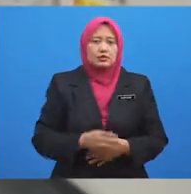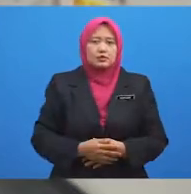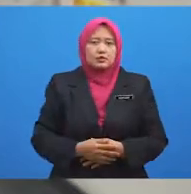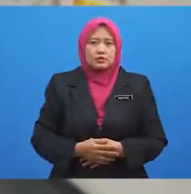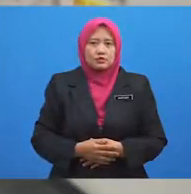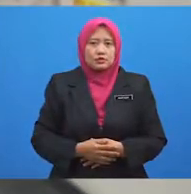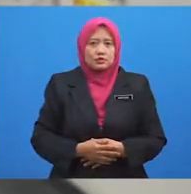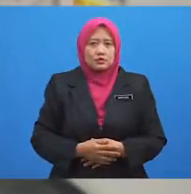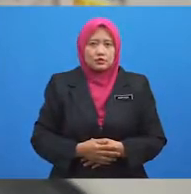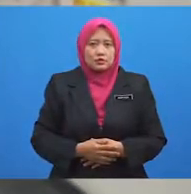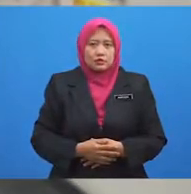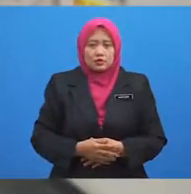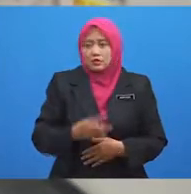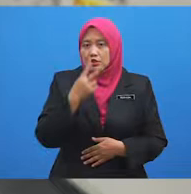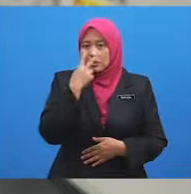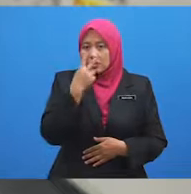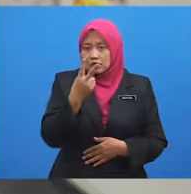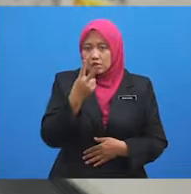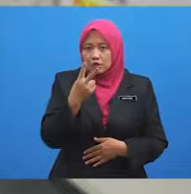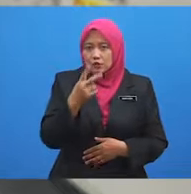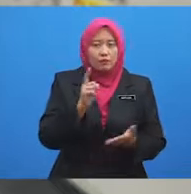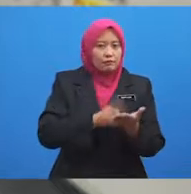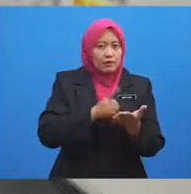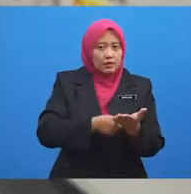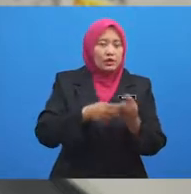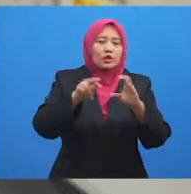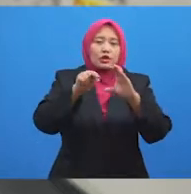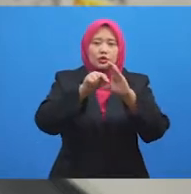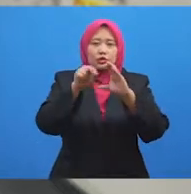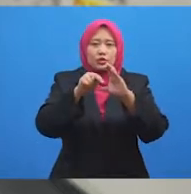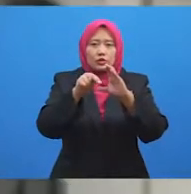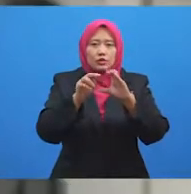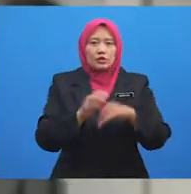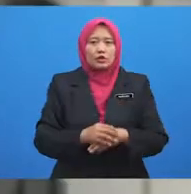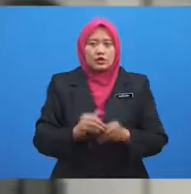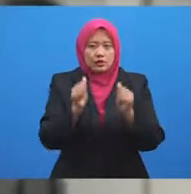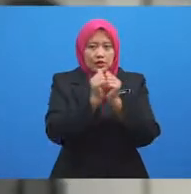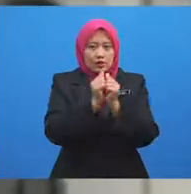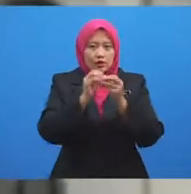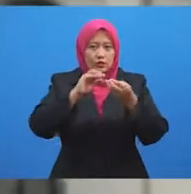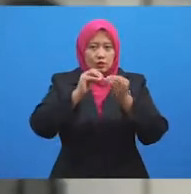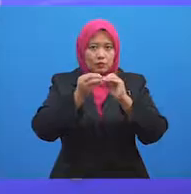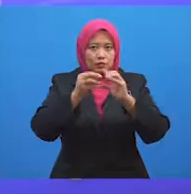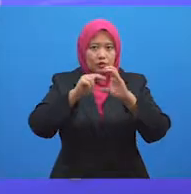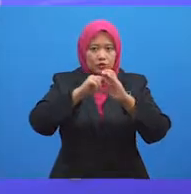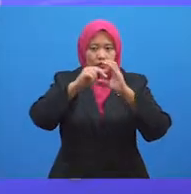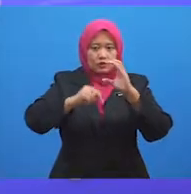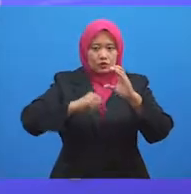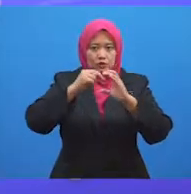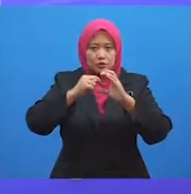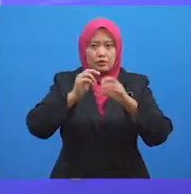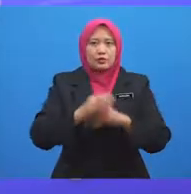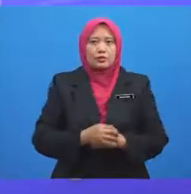kaitkan bilangan neutron dengan nombor nukleon. Bagus.